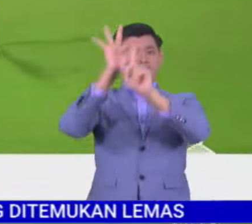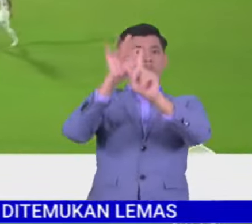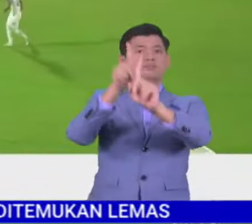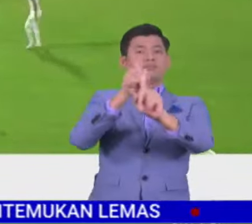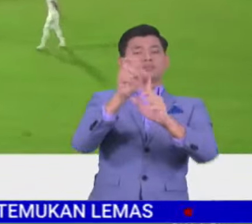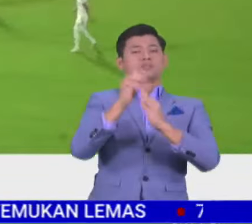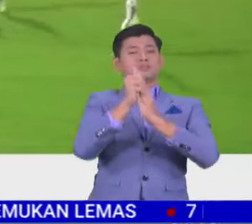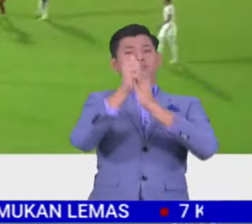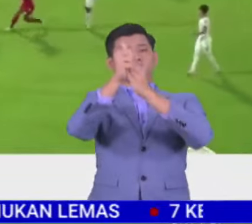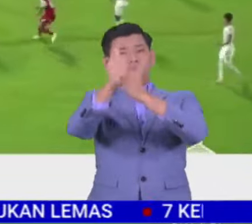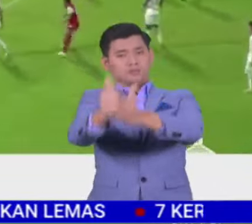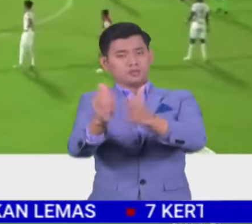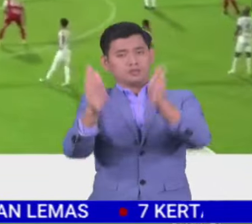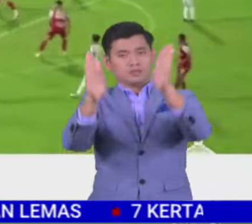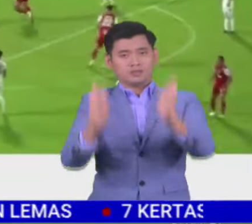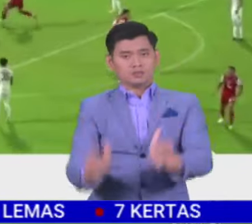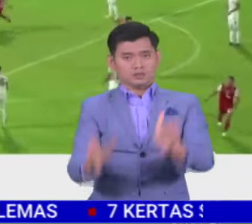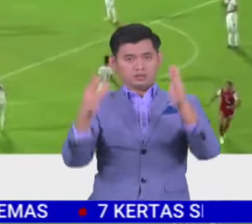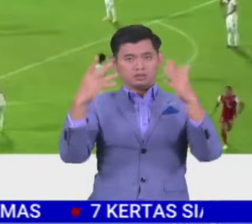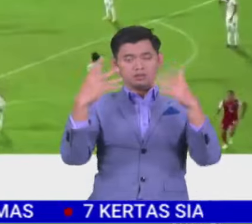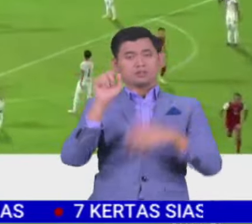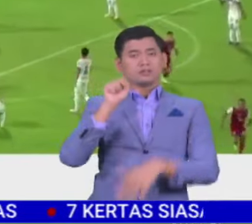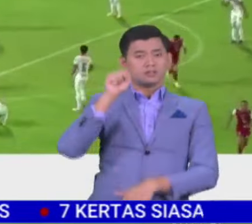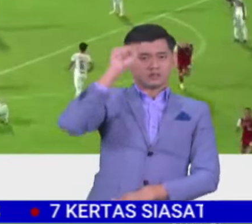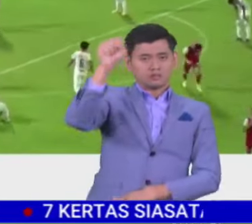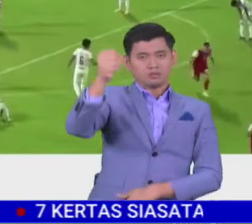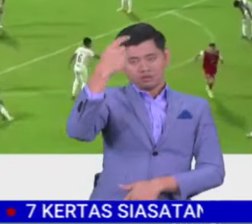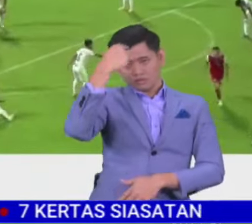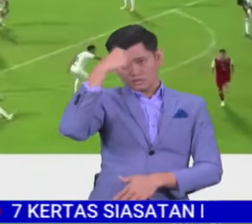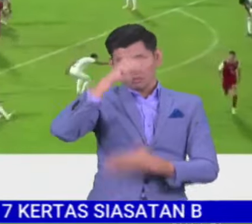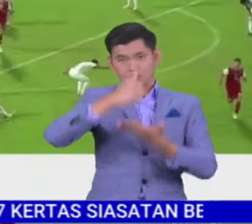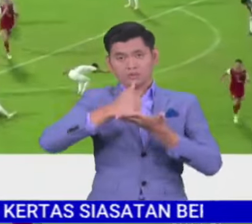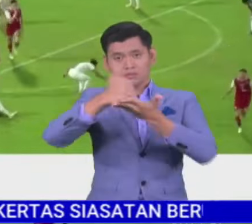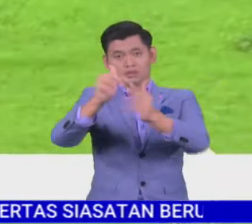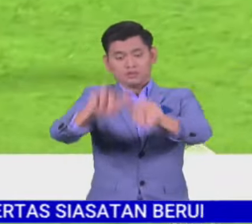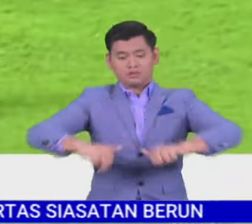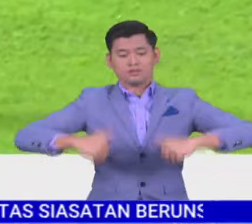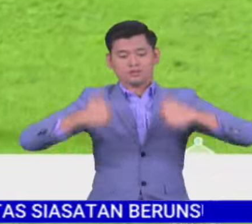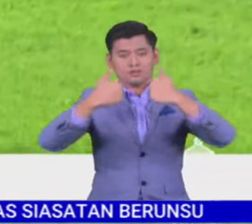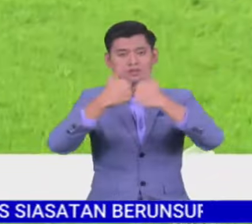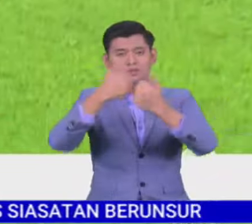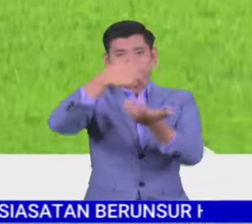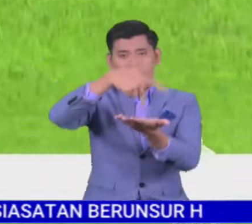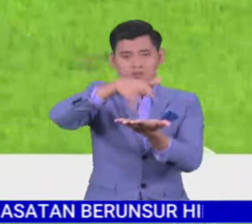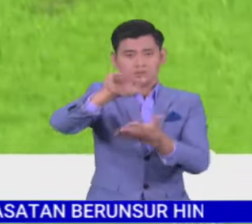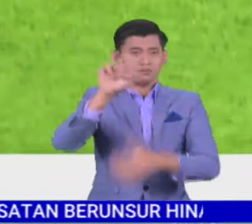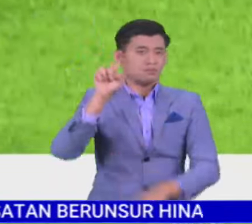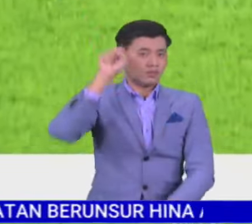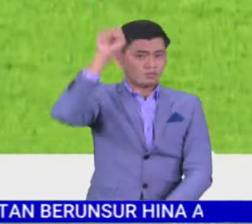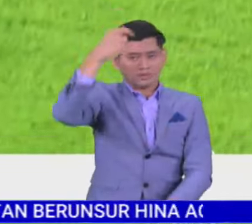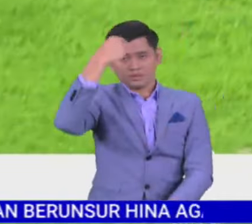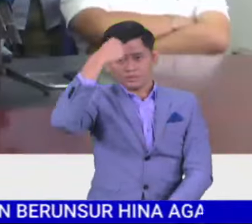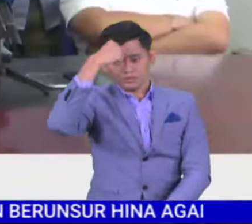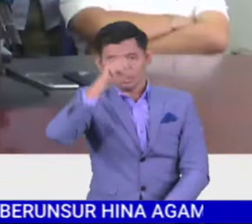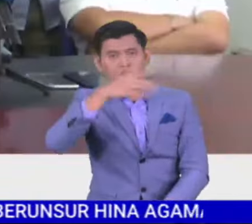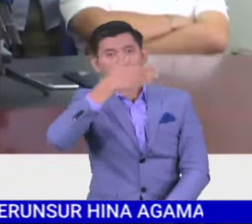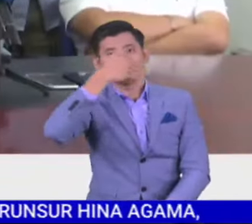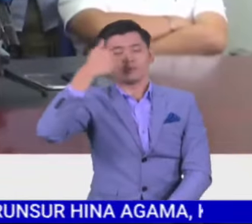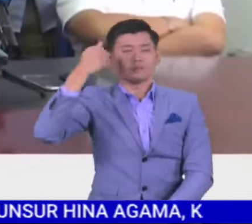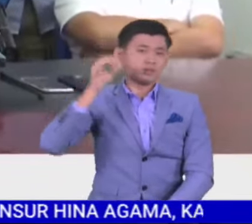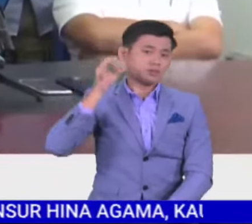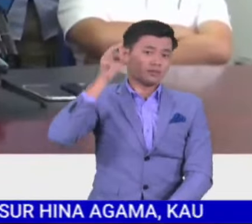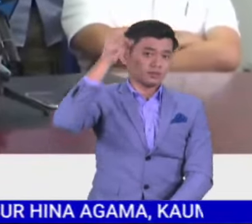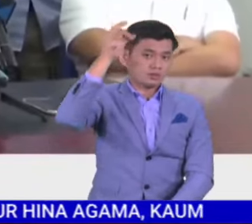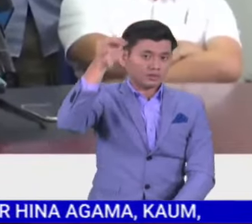kepemimpinan negeri yang memerlukan kesungguhan untuk membantu Safa khususnya pasukan Saba FC melangkah lebih jauh ke hadapan pada